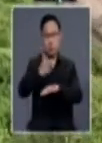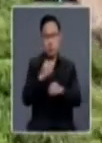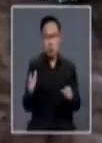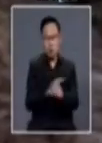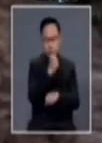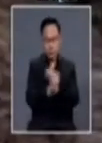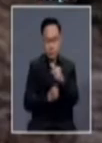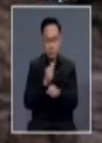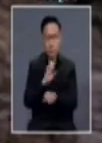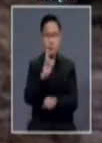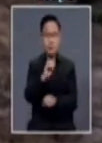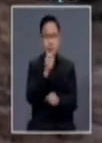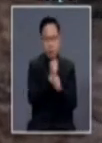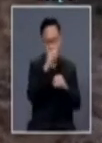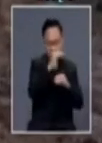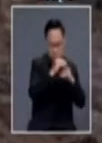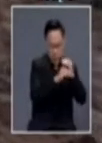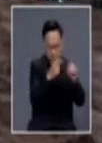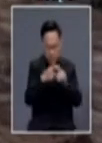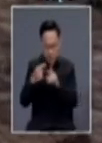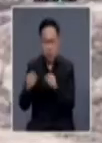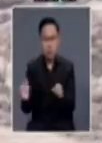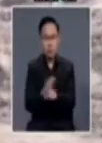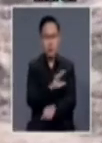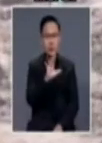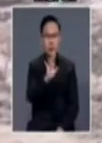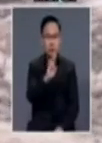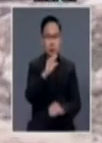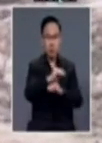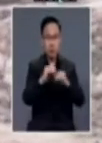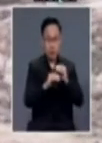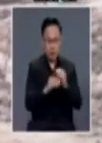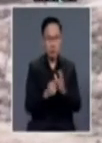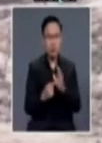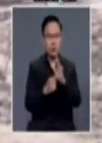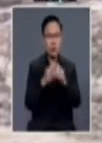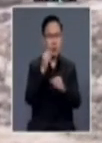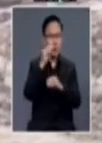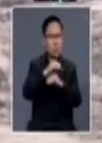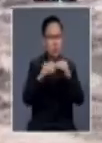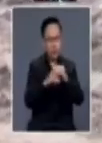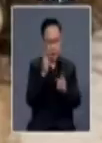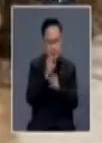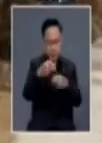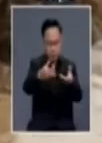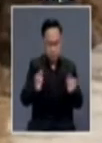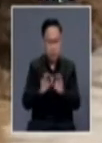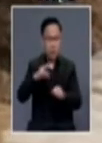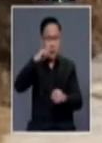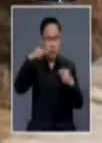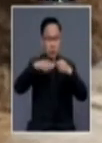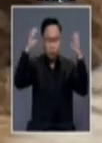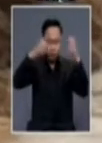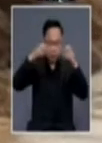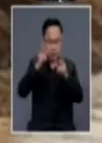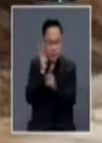การขุดลอกแหล่งน้ำทั่วประเทศเพื่อเพิ่มประสิทธิภาพการระบายน้ำในฤดูฝนและเก็บน้ำไว้ใช้ประโยชน์ในการอุปโภคบริโภคและการ